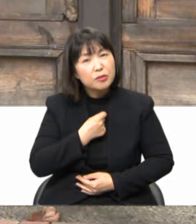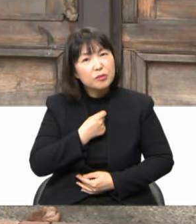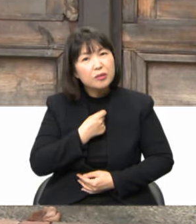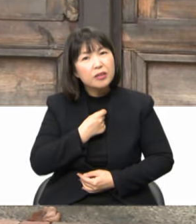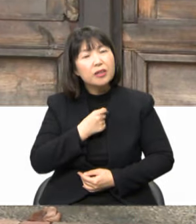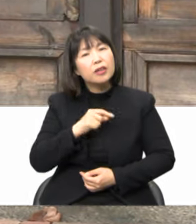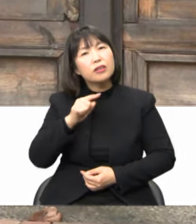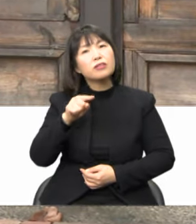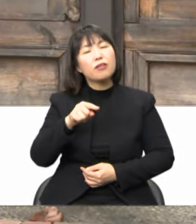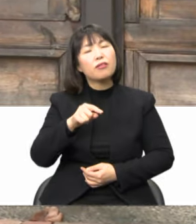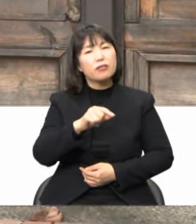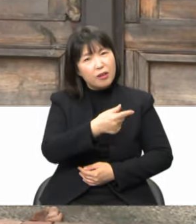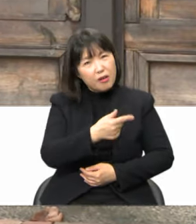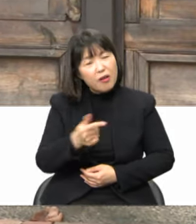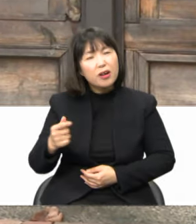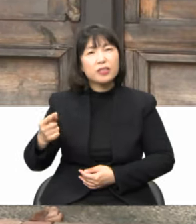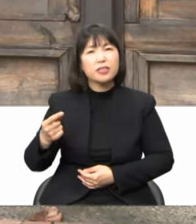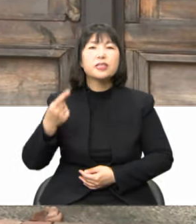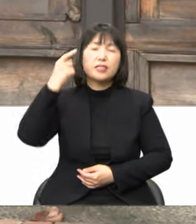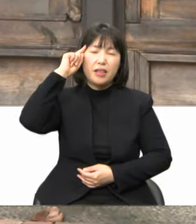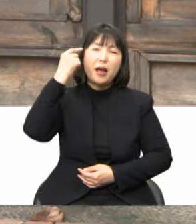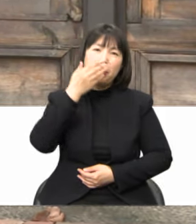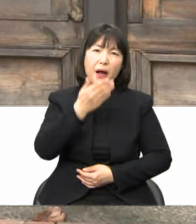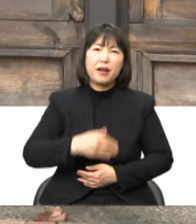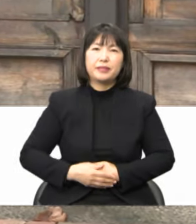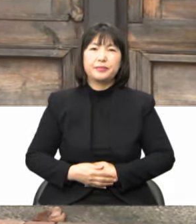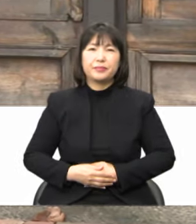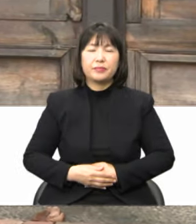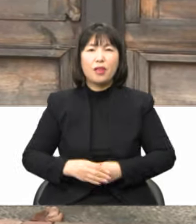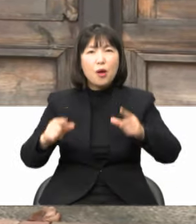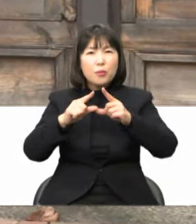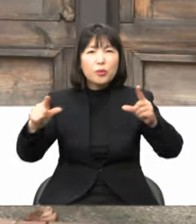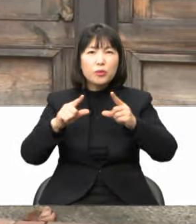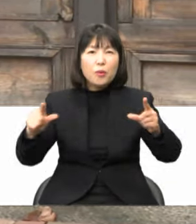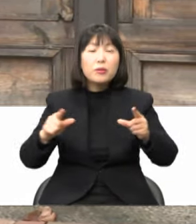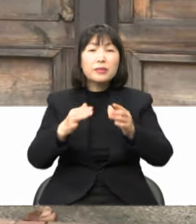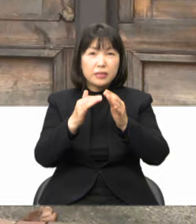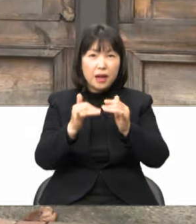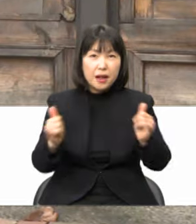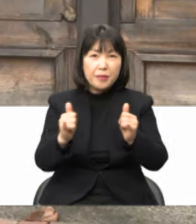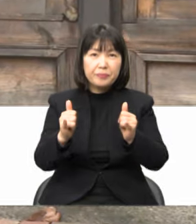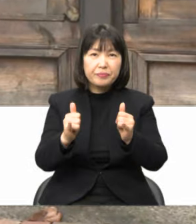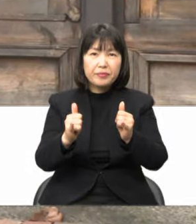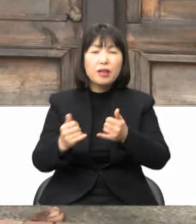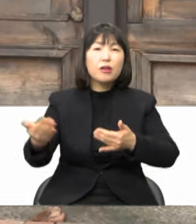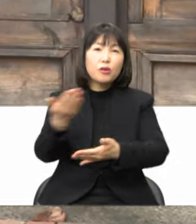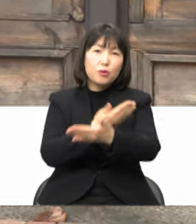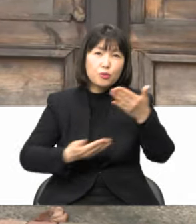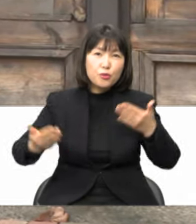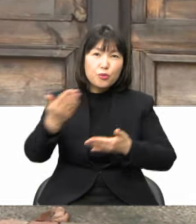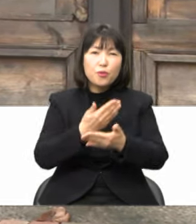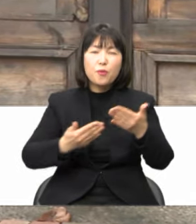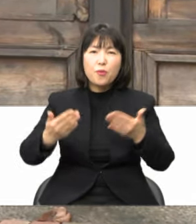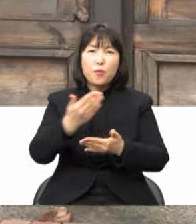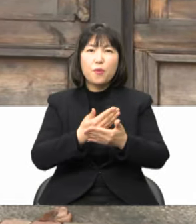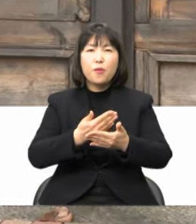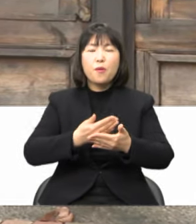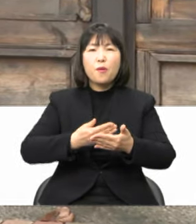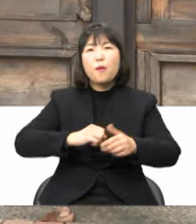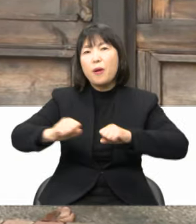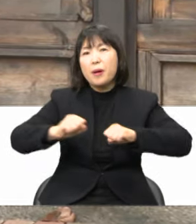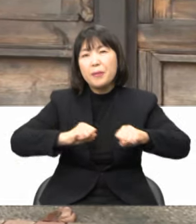소거 계속 일어나는 건가 일반 대중과 교류가 발이 많이